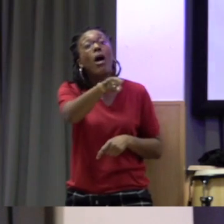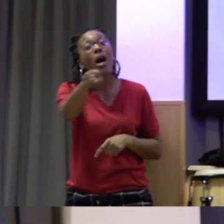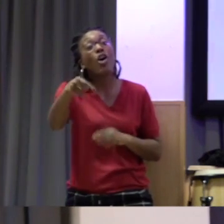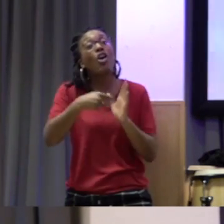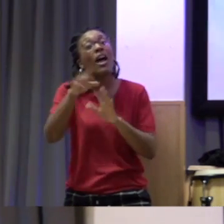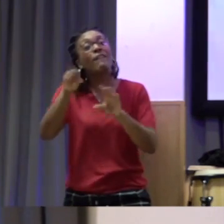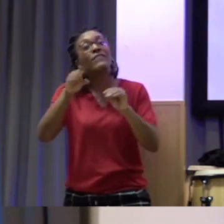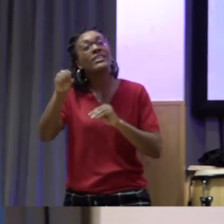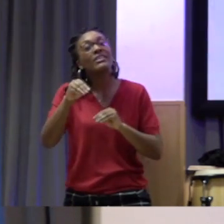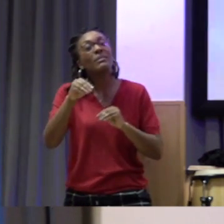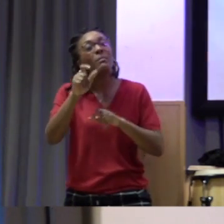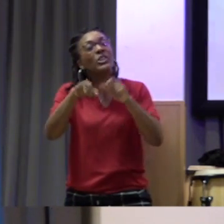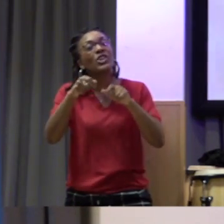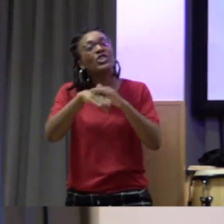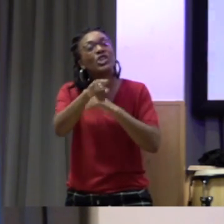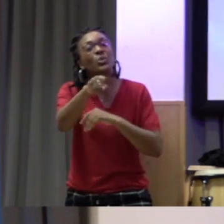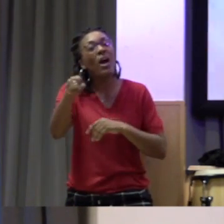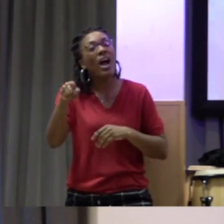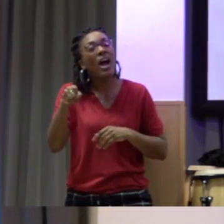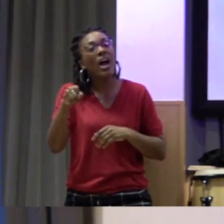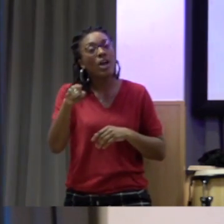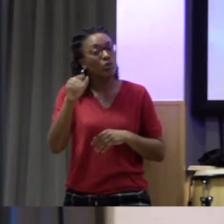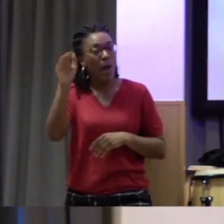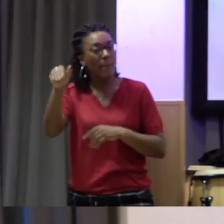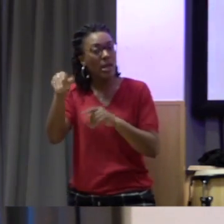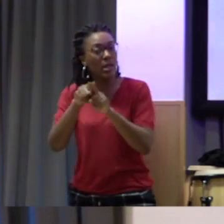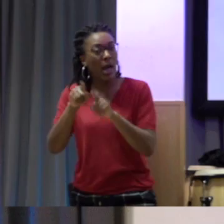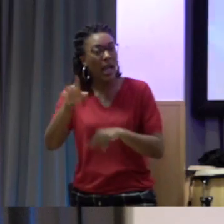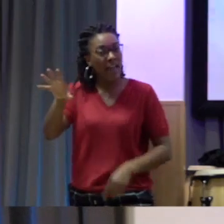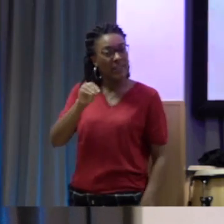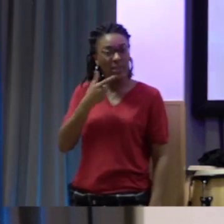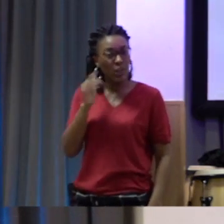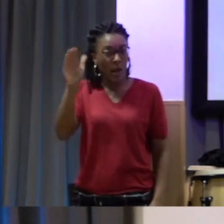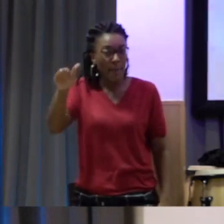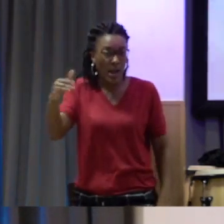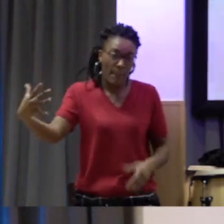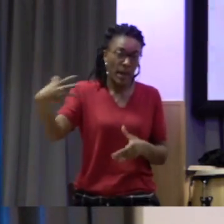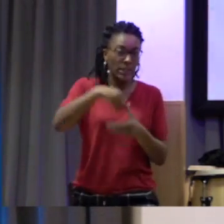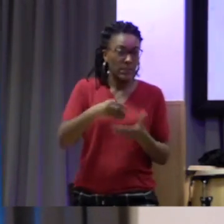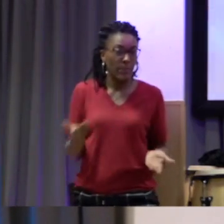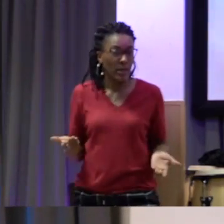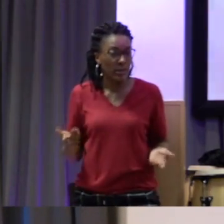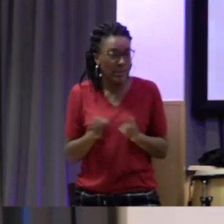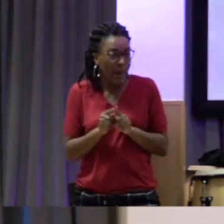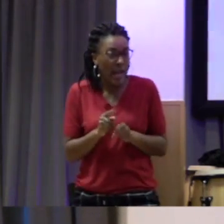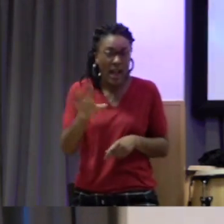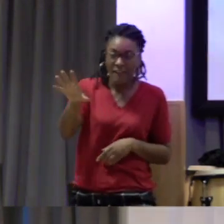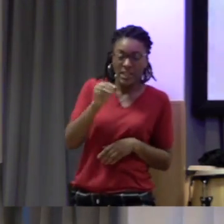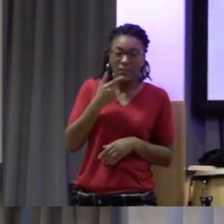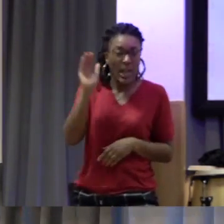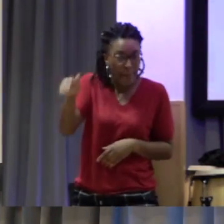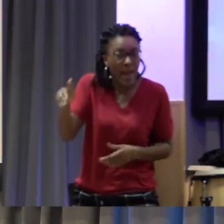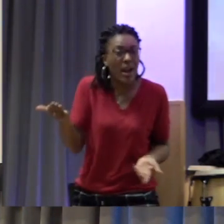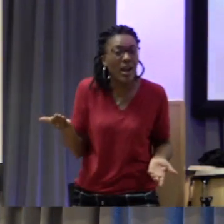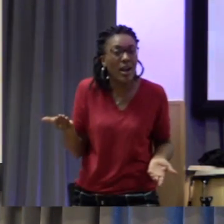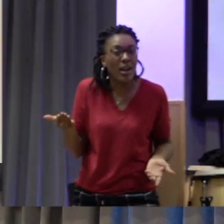personne à une réception, vous l'appelez à participer à cet événement. Nous